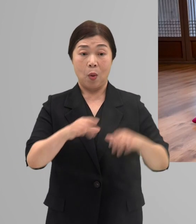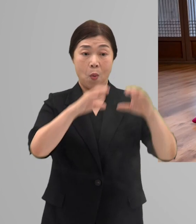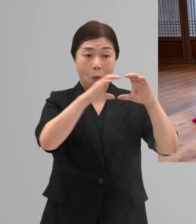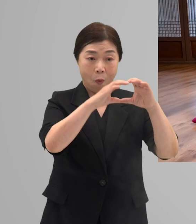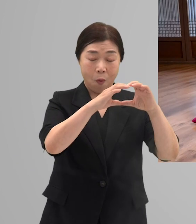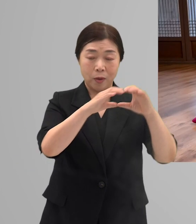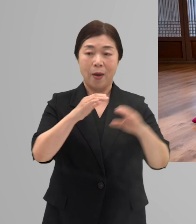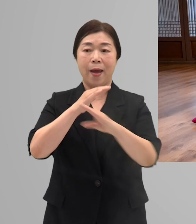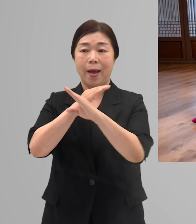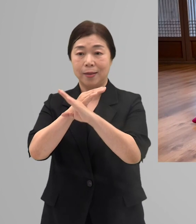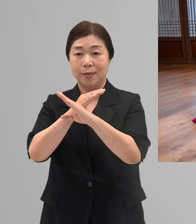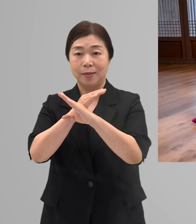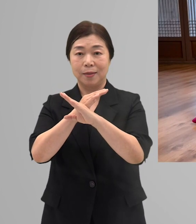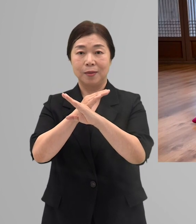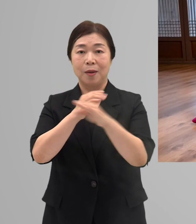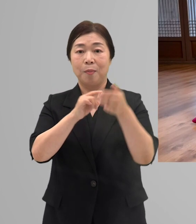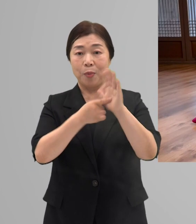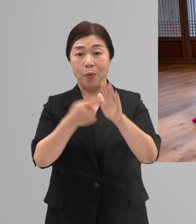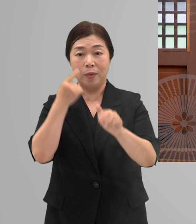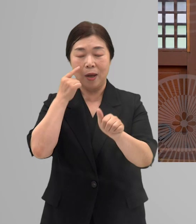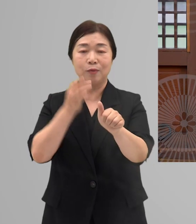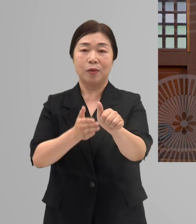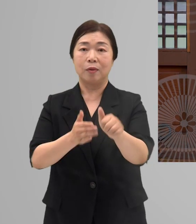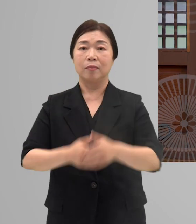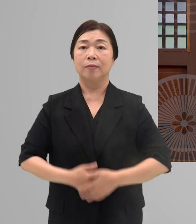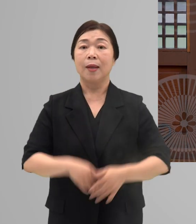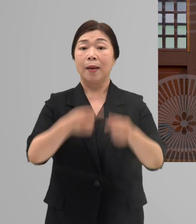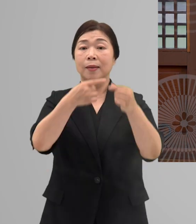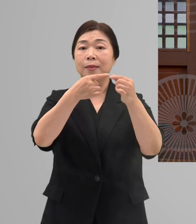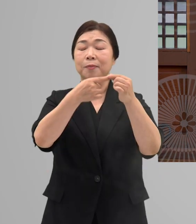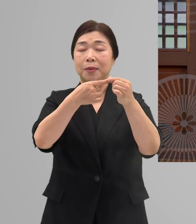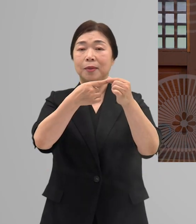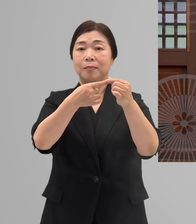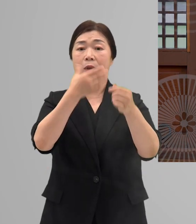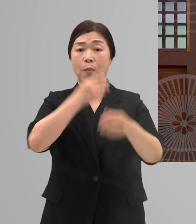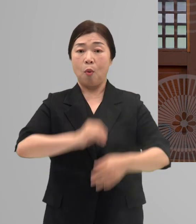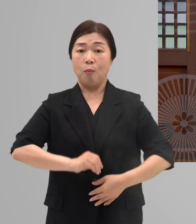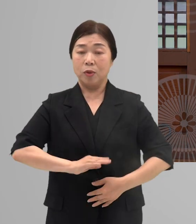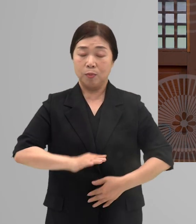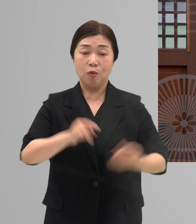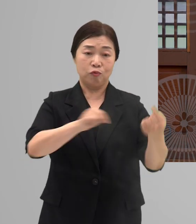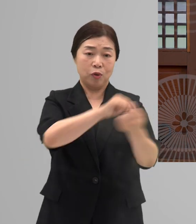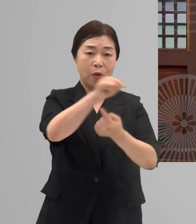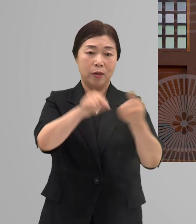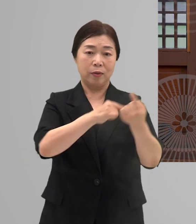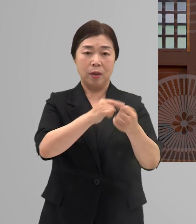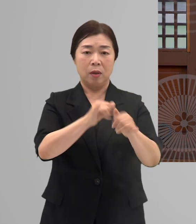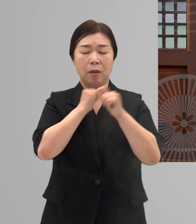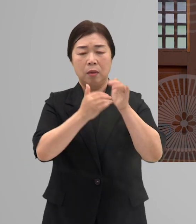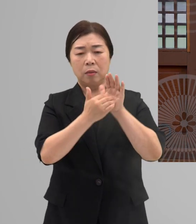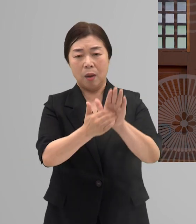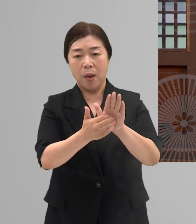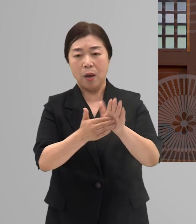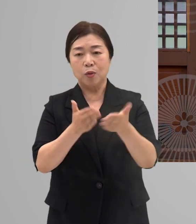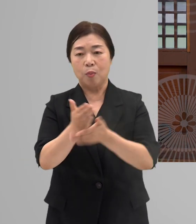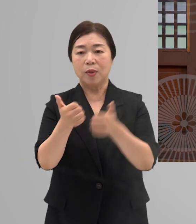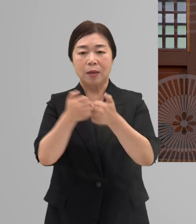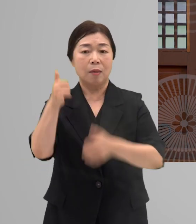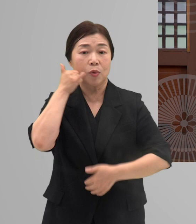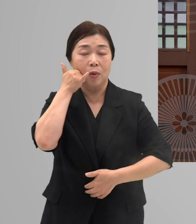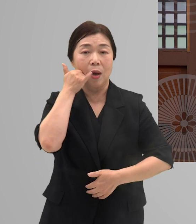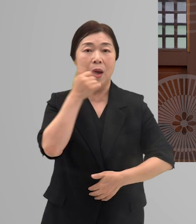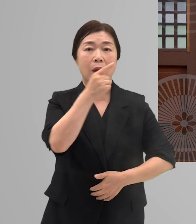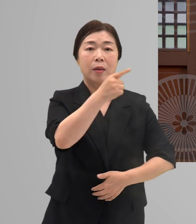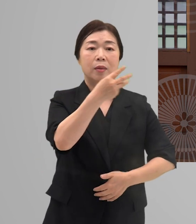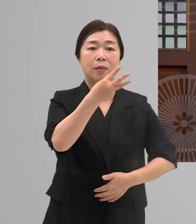또는 X 제스처를 취해 주시면 되겠습니다. 첫 번째 문제입니다. 보건복지부에서 운영하는 자살 예방 전문 상담 전화의